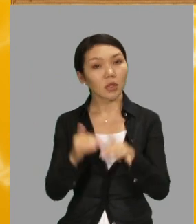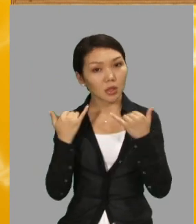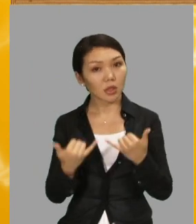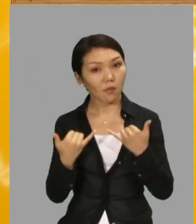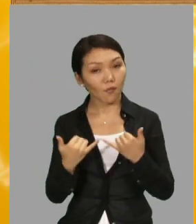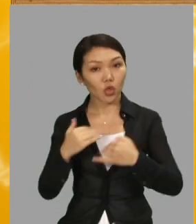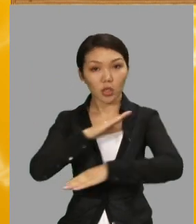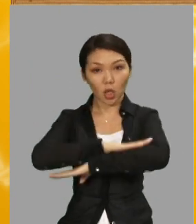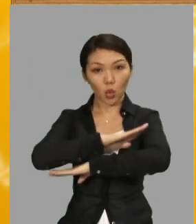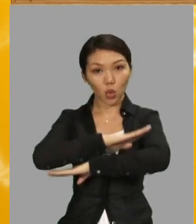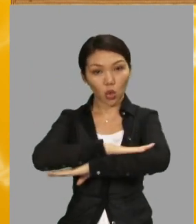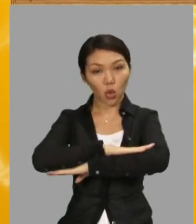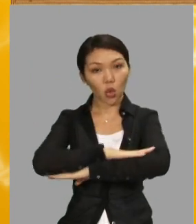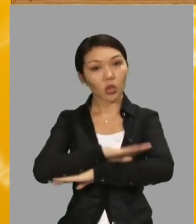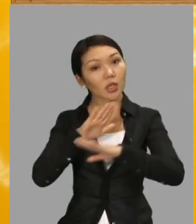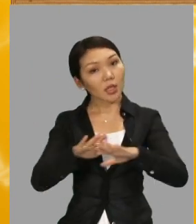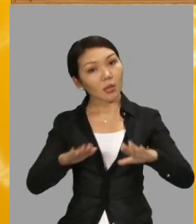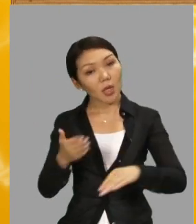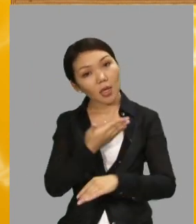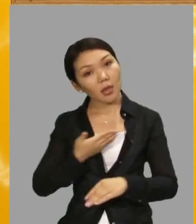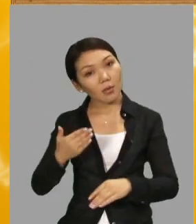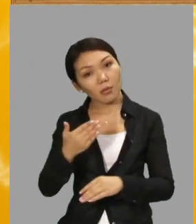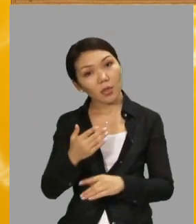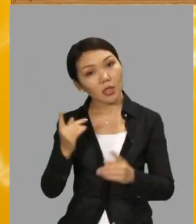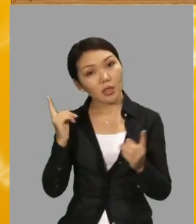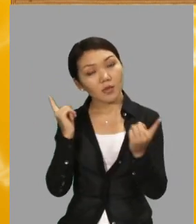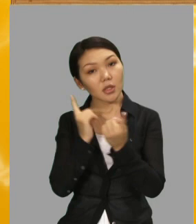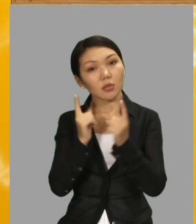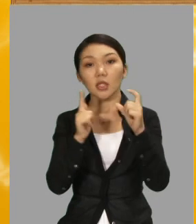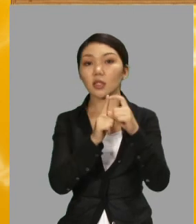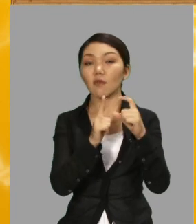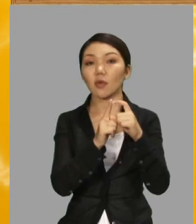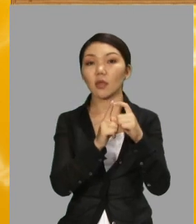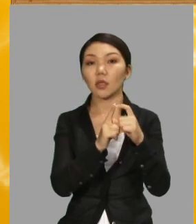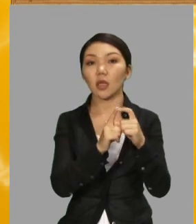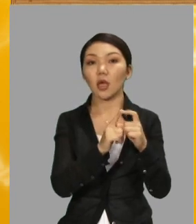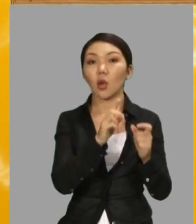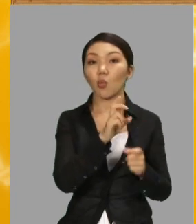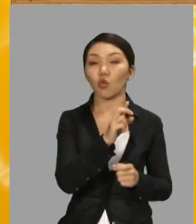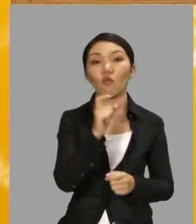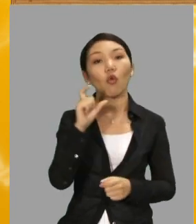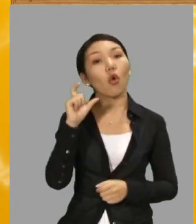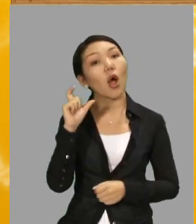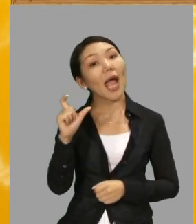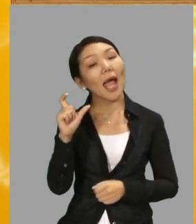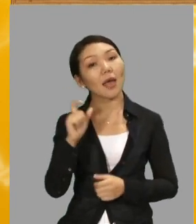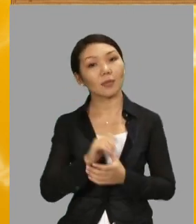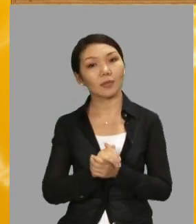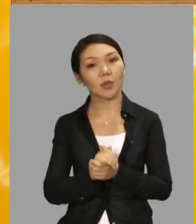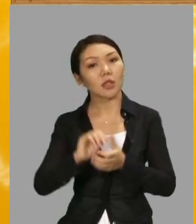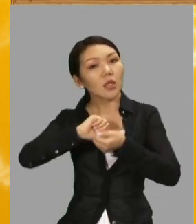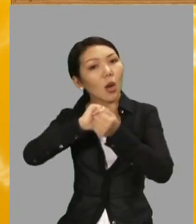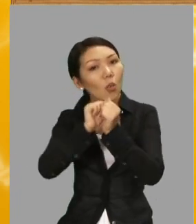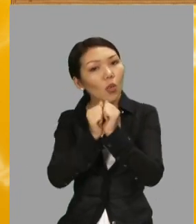Сегодня на уроке, ребята, мы встретимся со словами на букву «э». Запомните их, как они